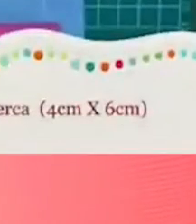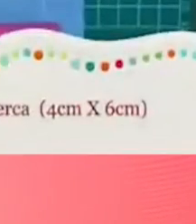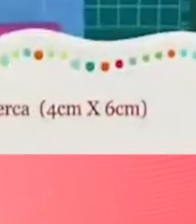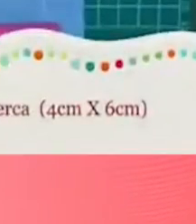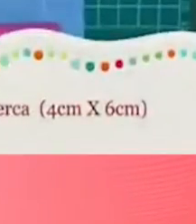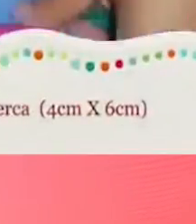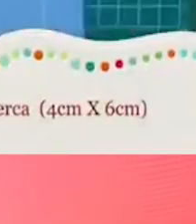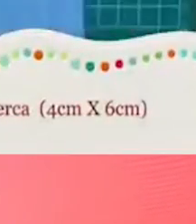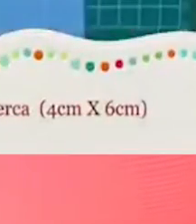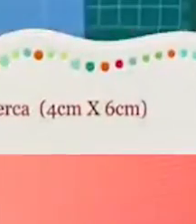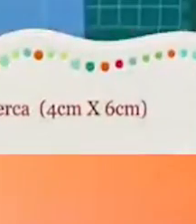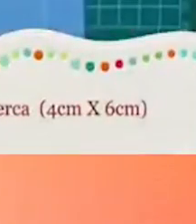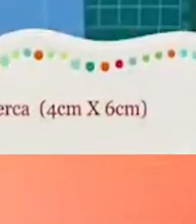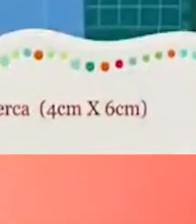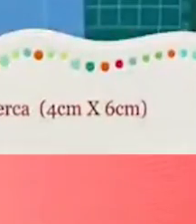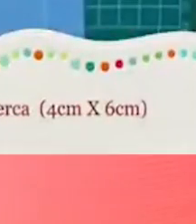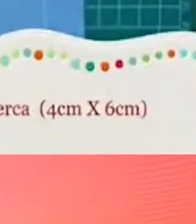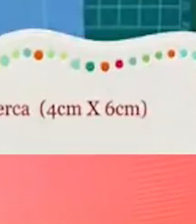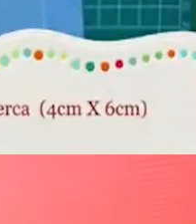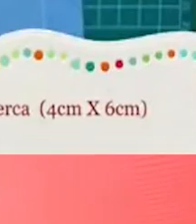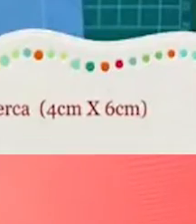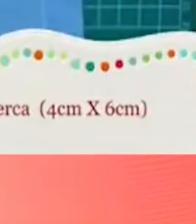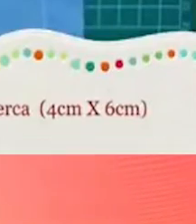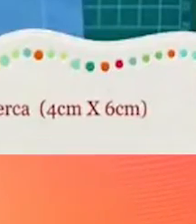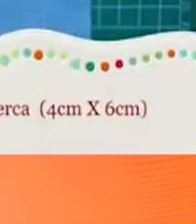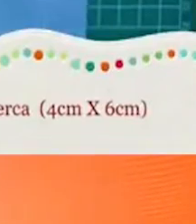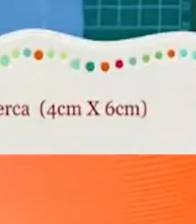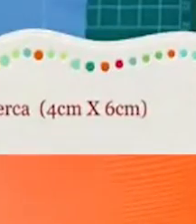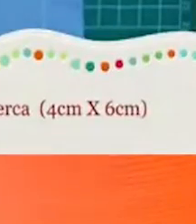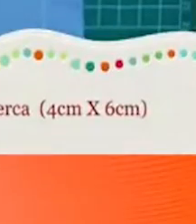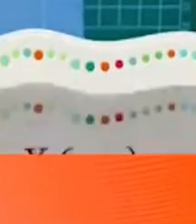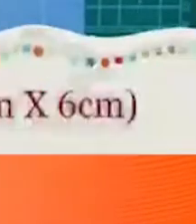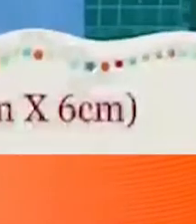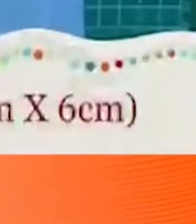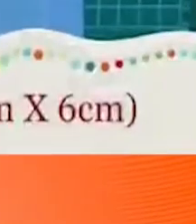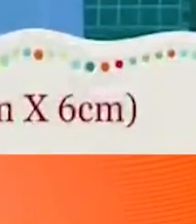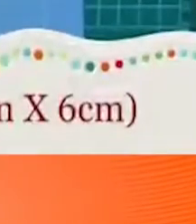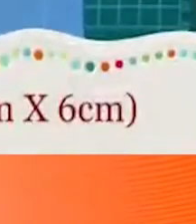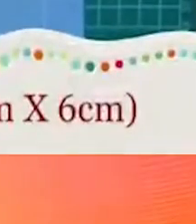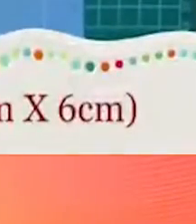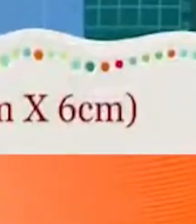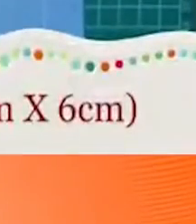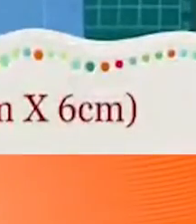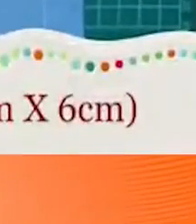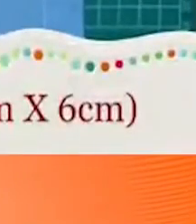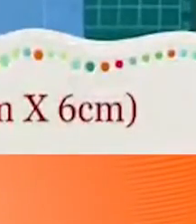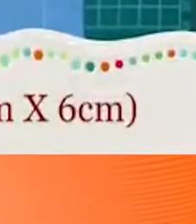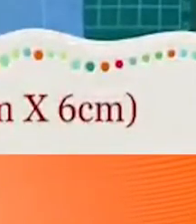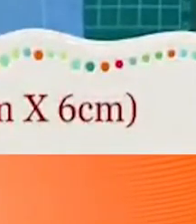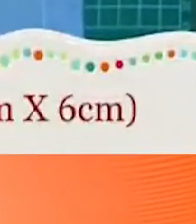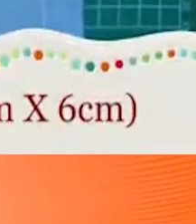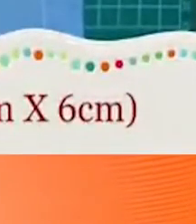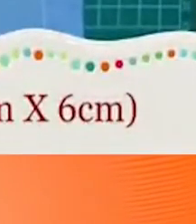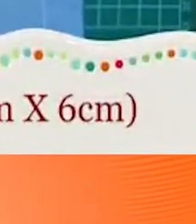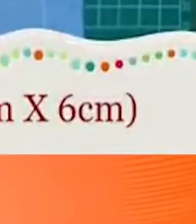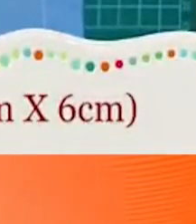Kita perlukan gunting, pembaris, pen, jarum,